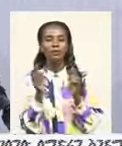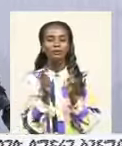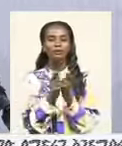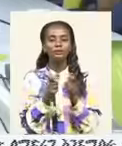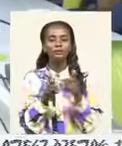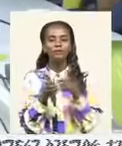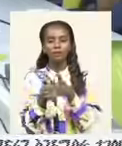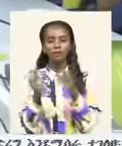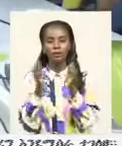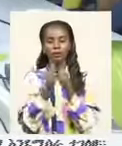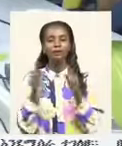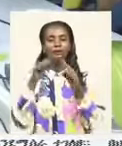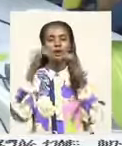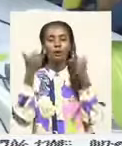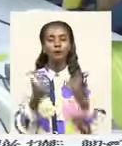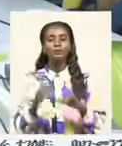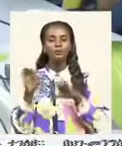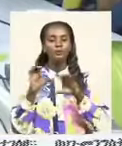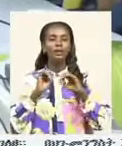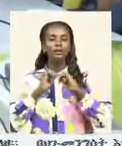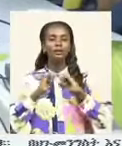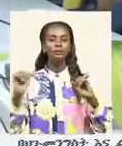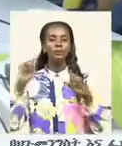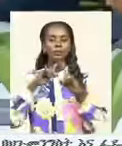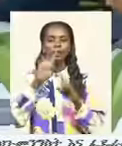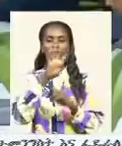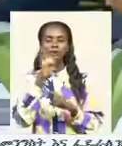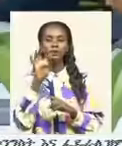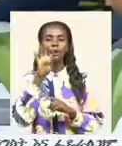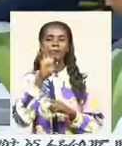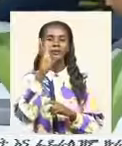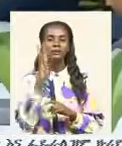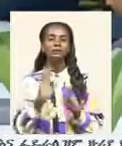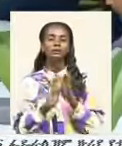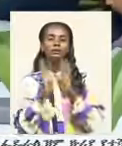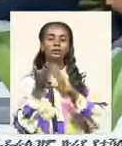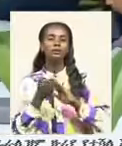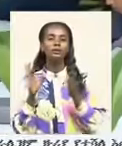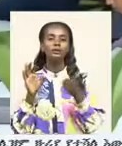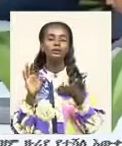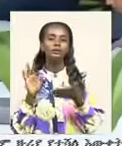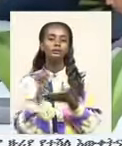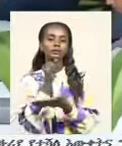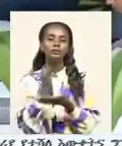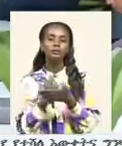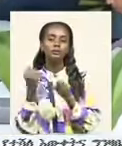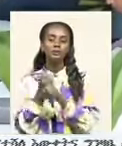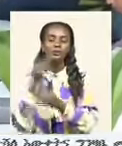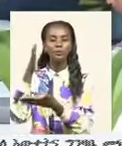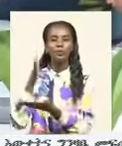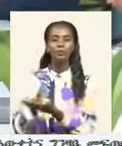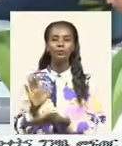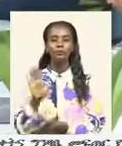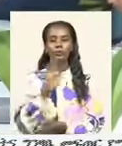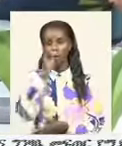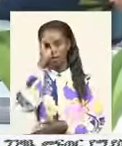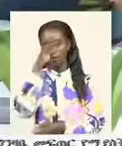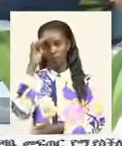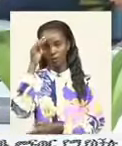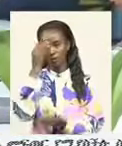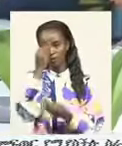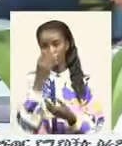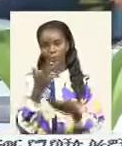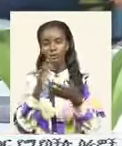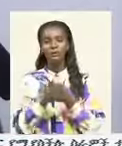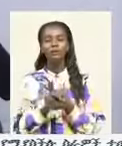የተያያዘ ችግር ያለባቸው እስካሁን በተደረገው ልየታም ወደ 446 የሚሆኑ ኢንዱስትሪዎች ስራ ማቆማቸውንም አቶ መላኩ